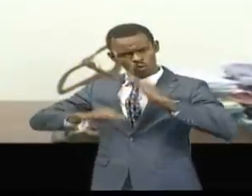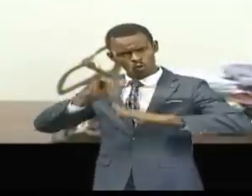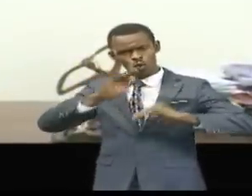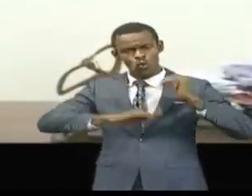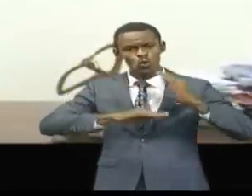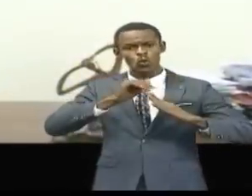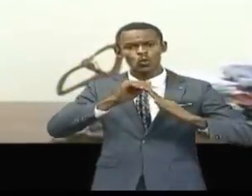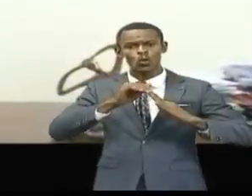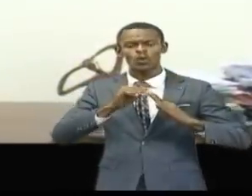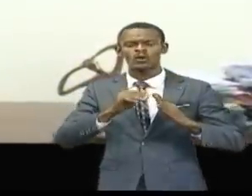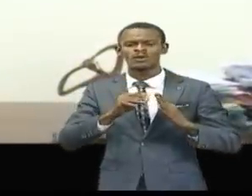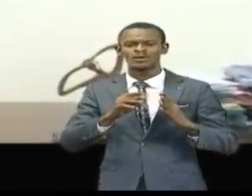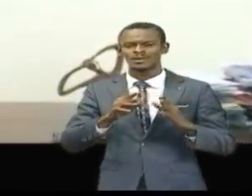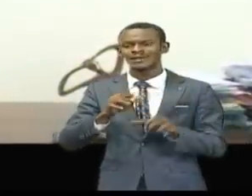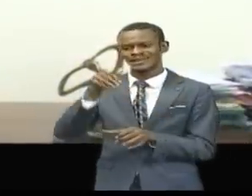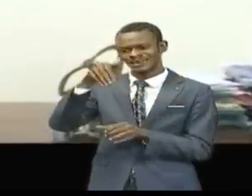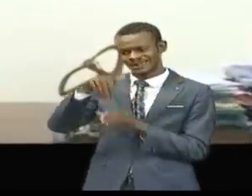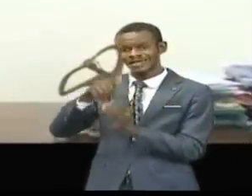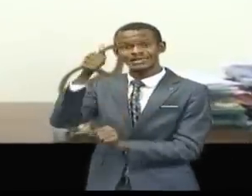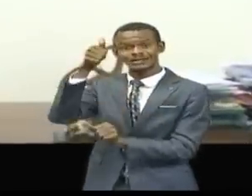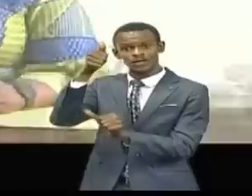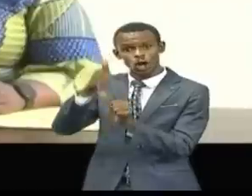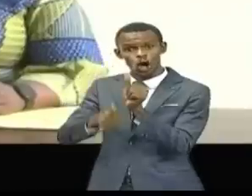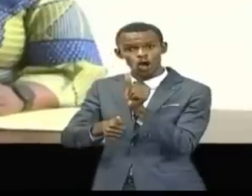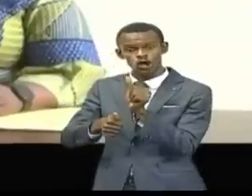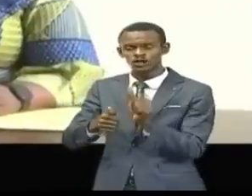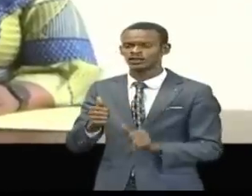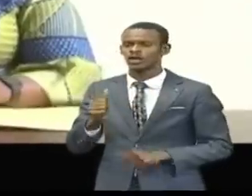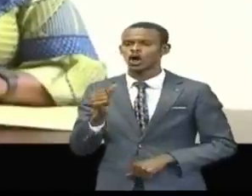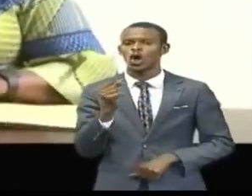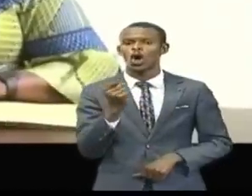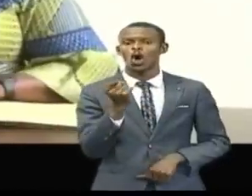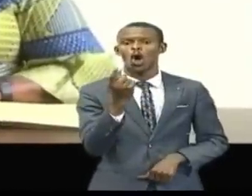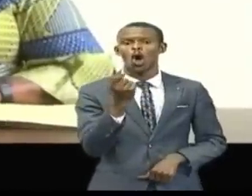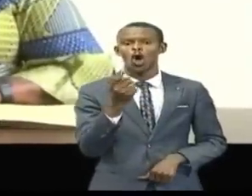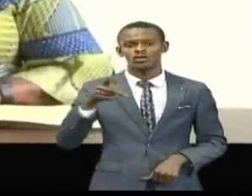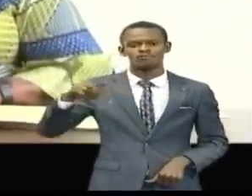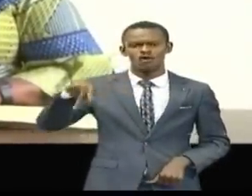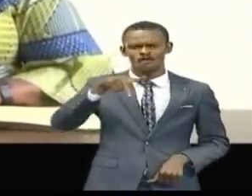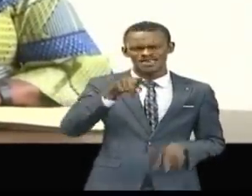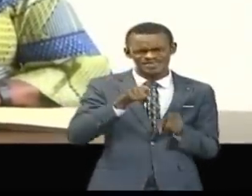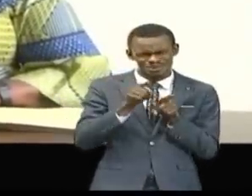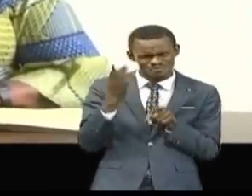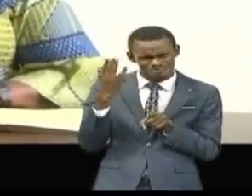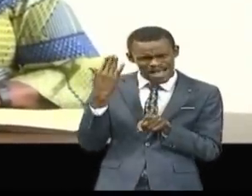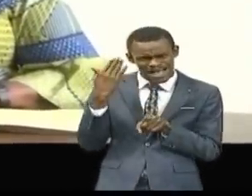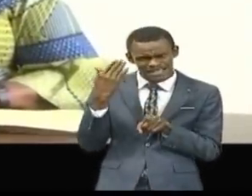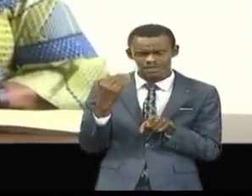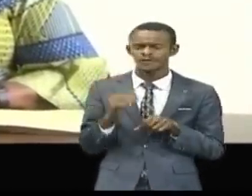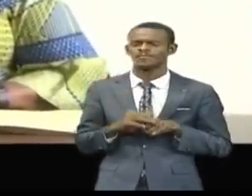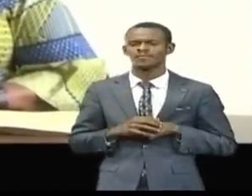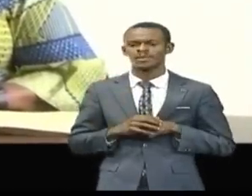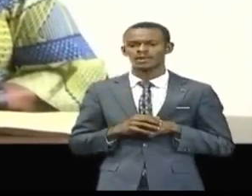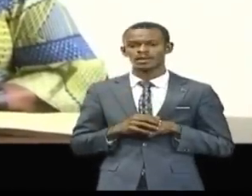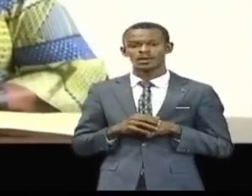seront équipées et sécurisées conformément aux normes internationales en la